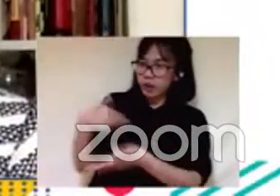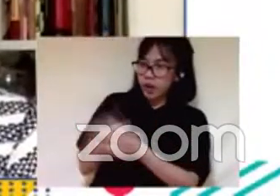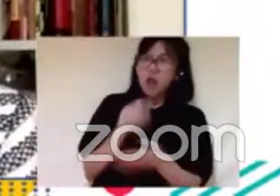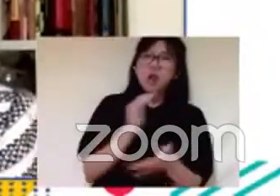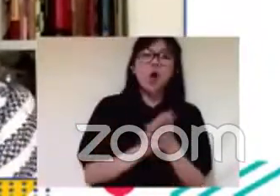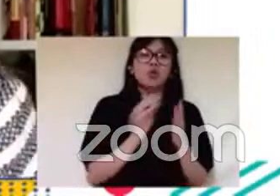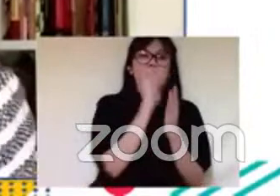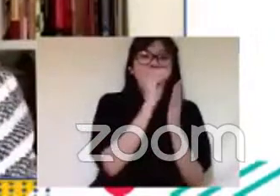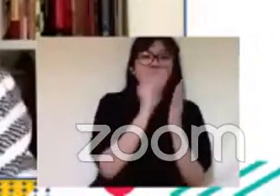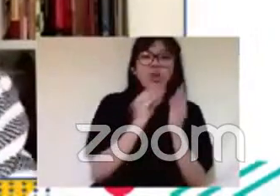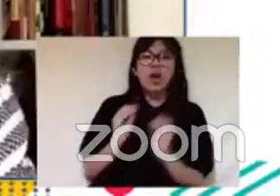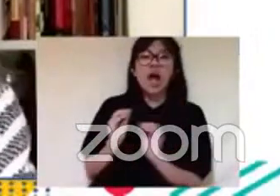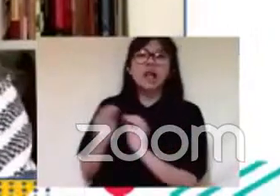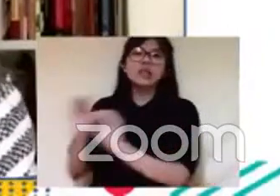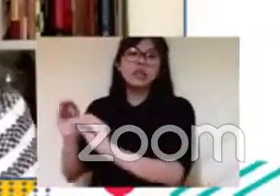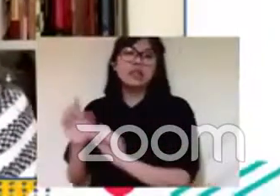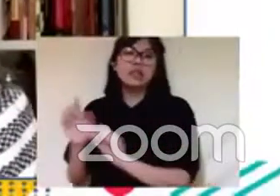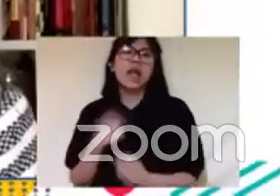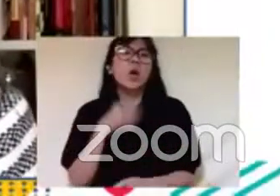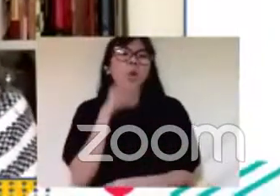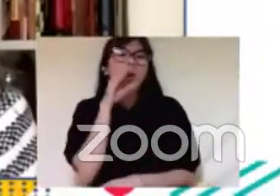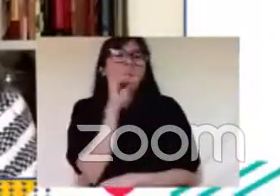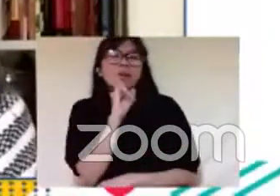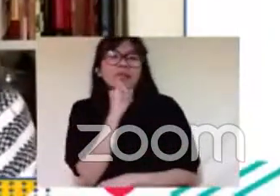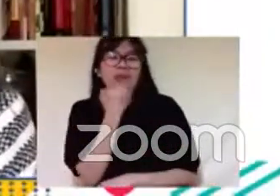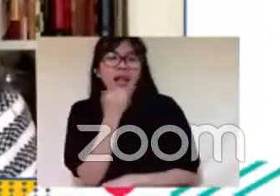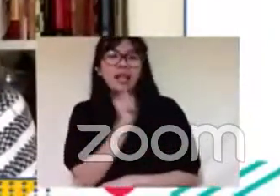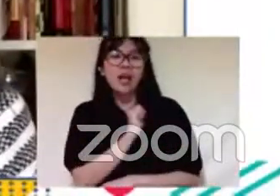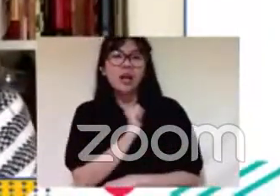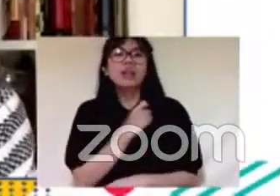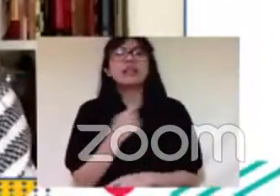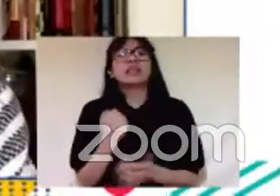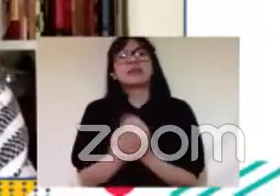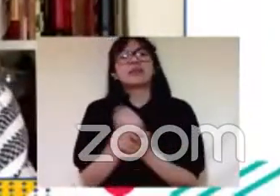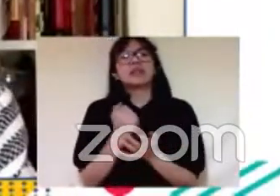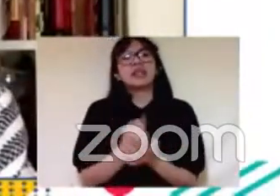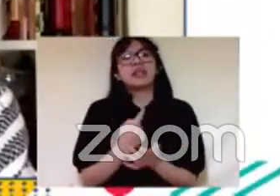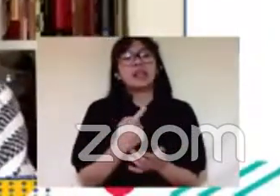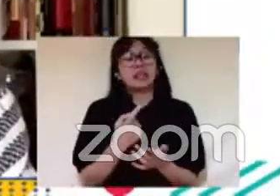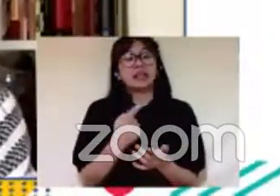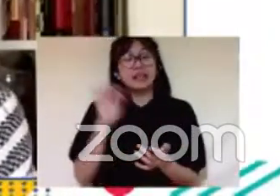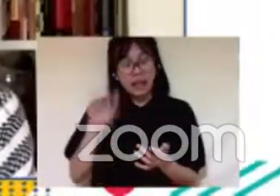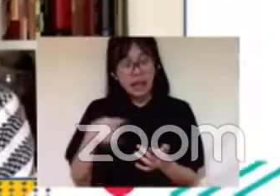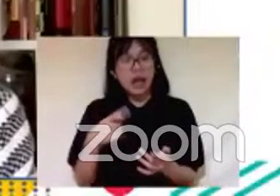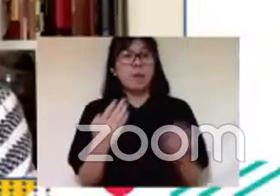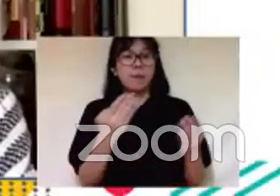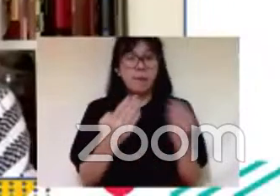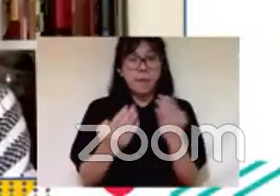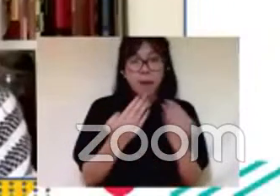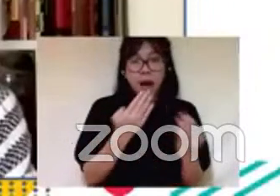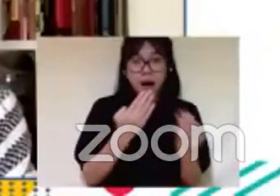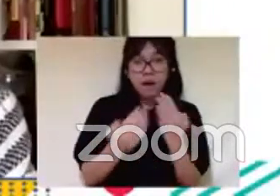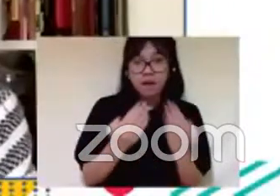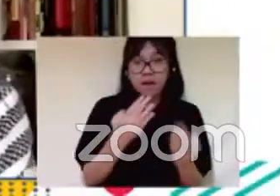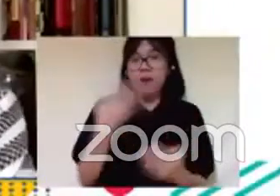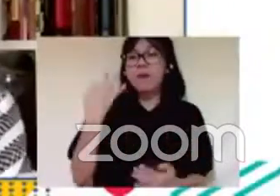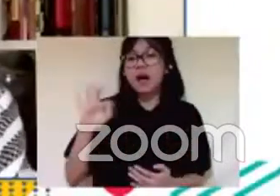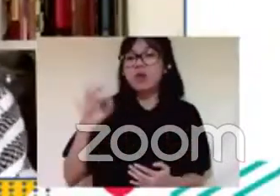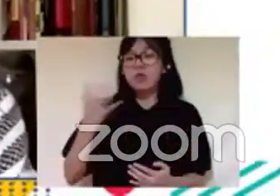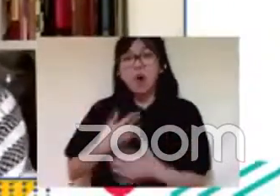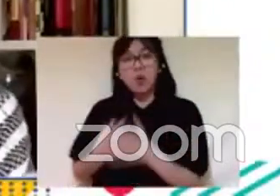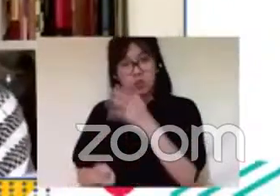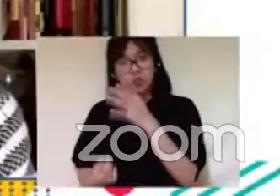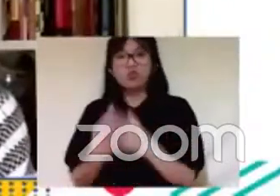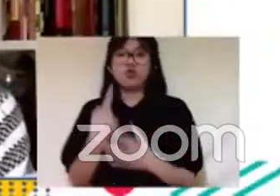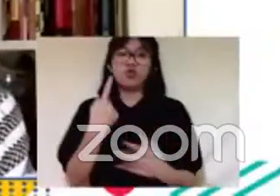nih ngomongnya, karena kita juga ingin mendorong platform-platform baru untuk hadir di negeri ini. Tapi kadang-kadang kita